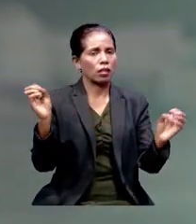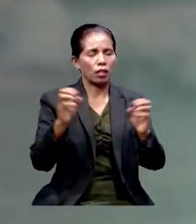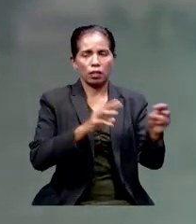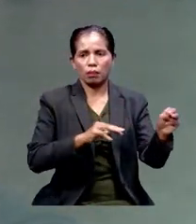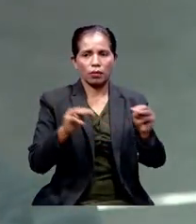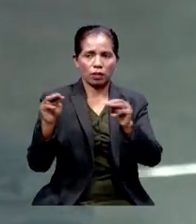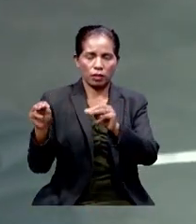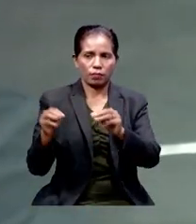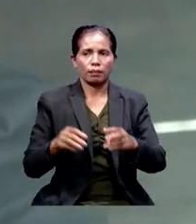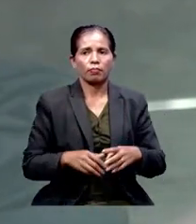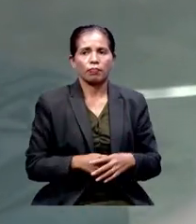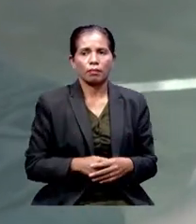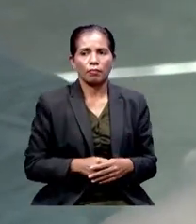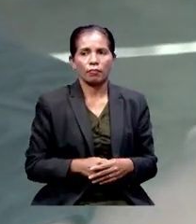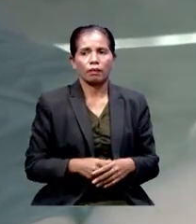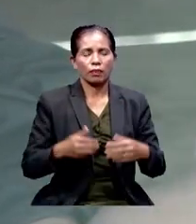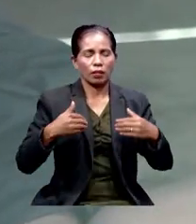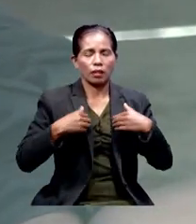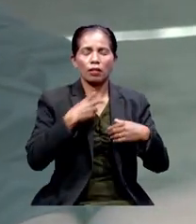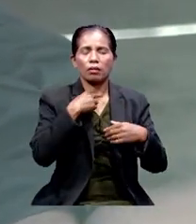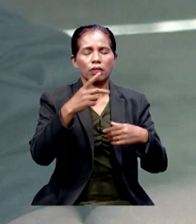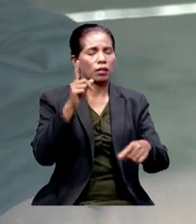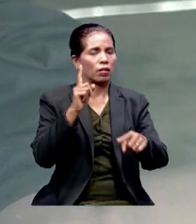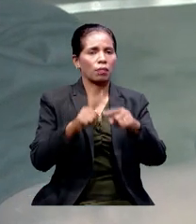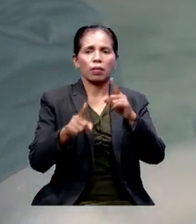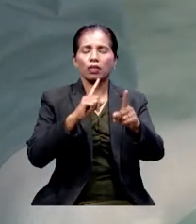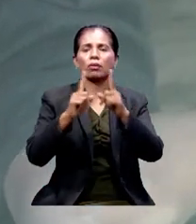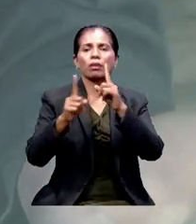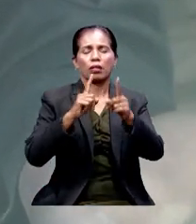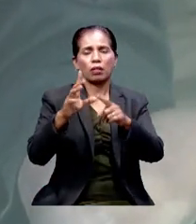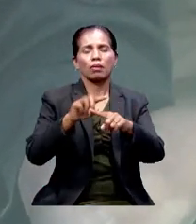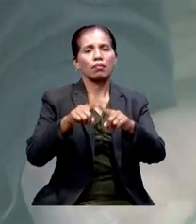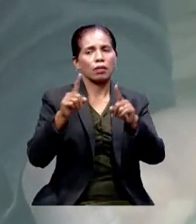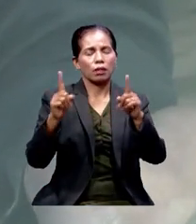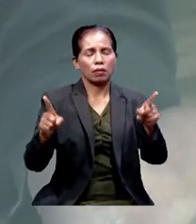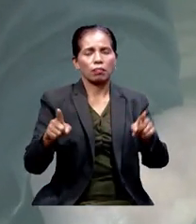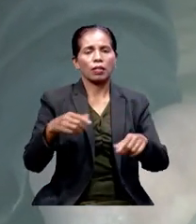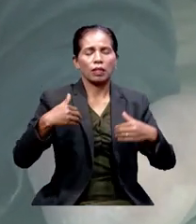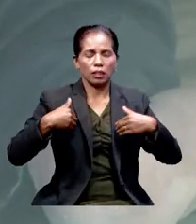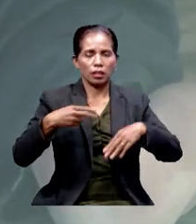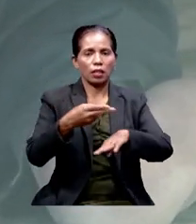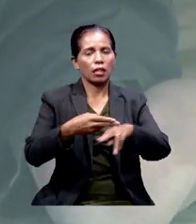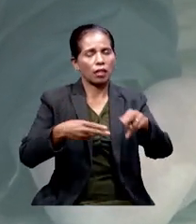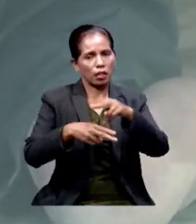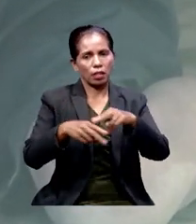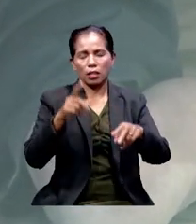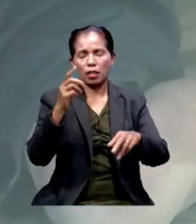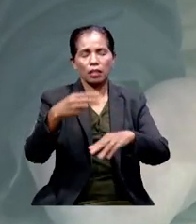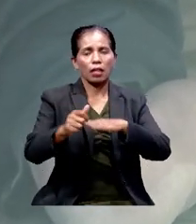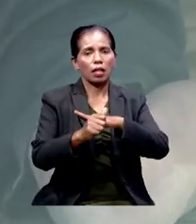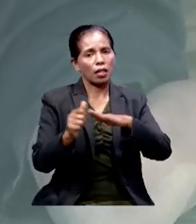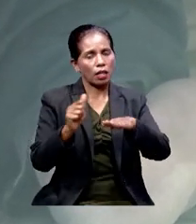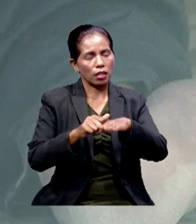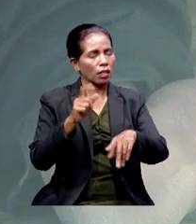mudansa. Aldo ya liang mai bela bele atu kolia. Aldo ya ain mai bela bele lao. Aldo tur